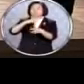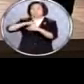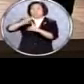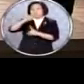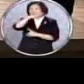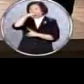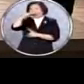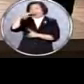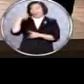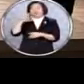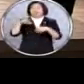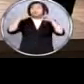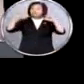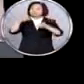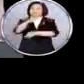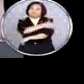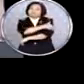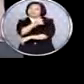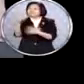出来说清楚好不好？